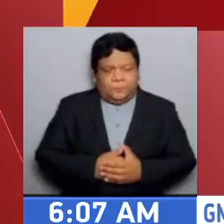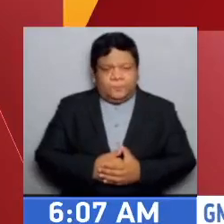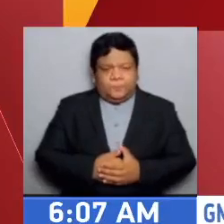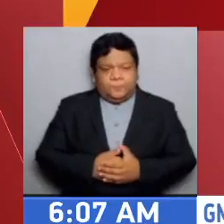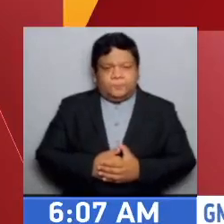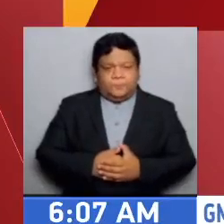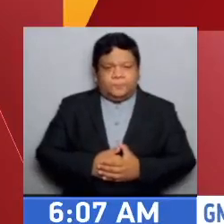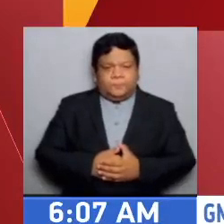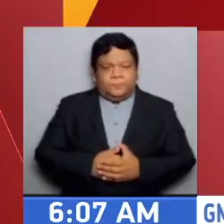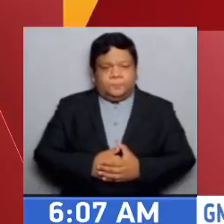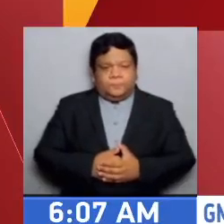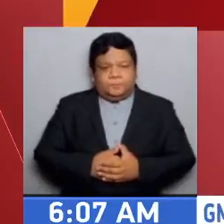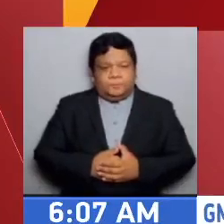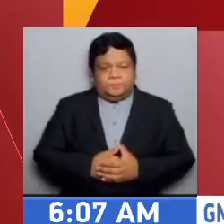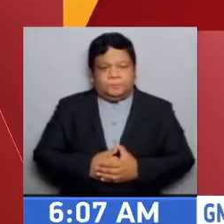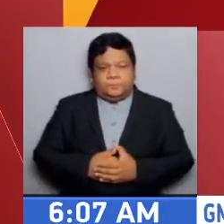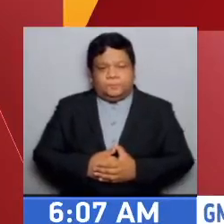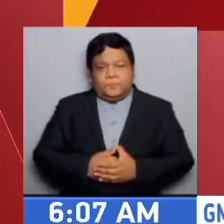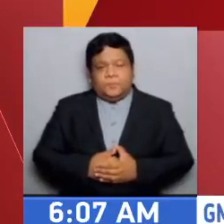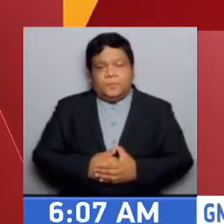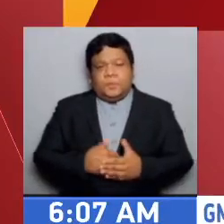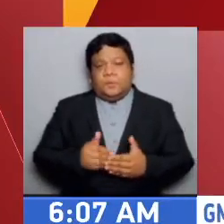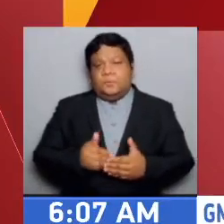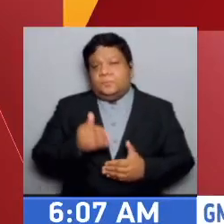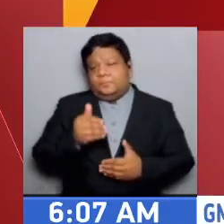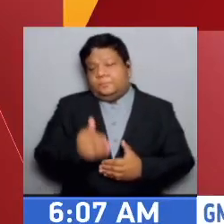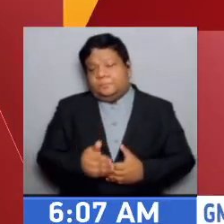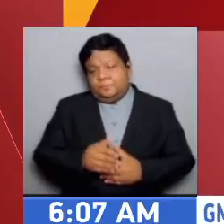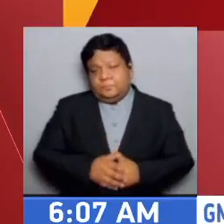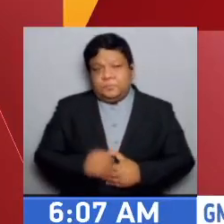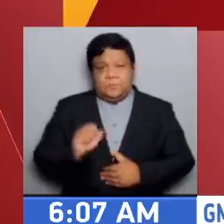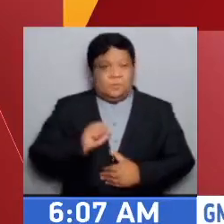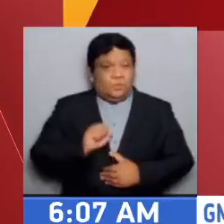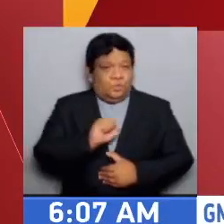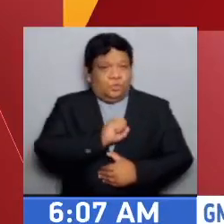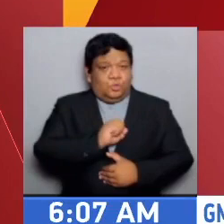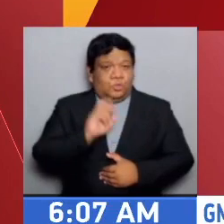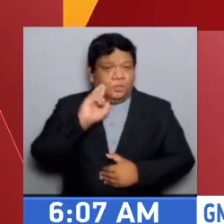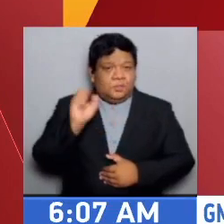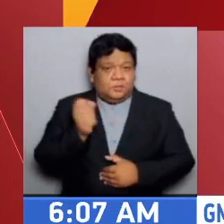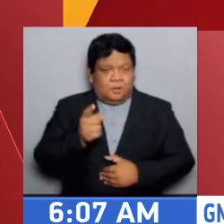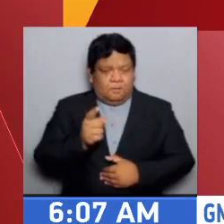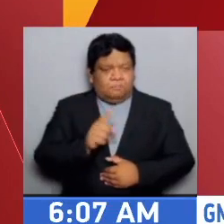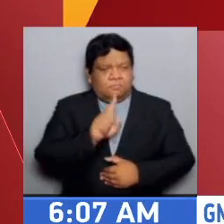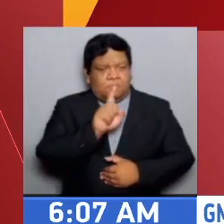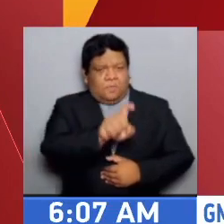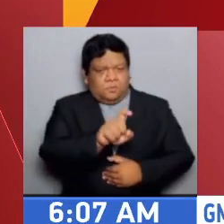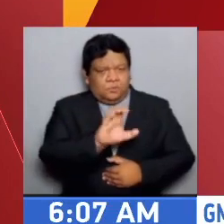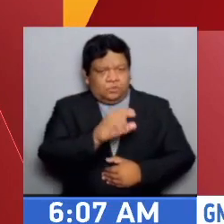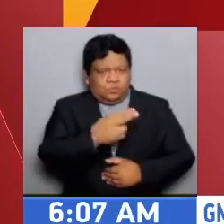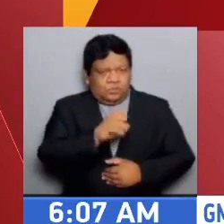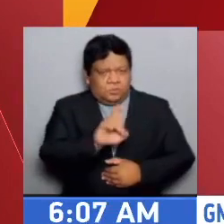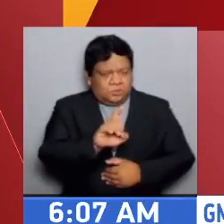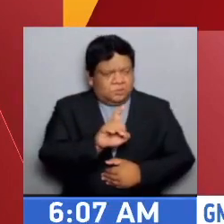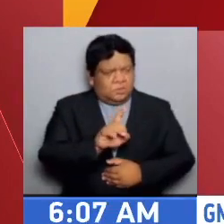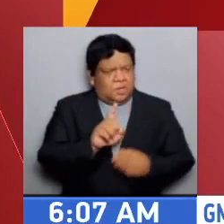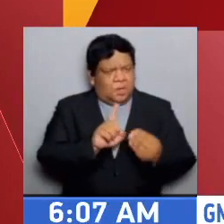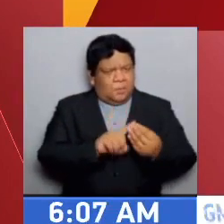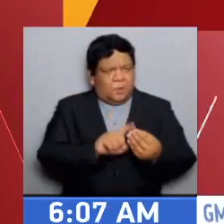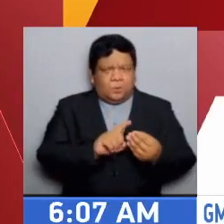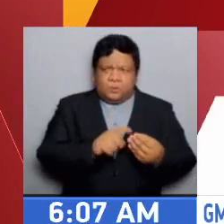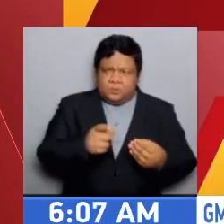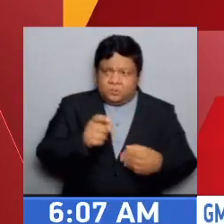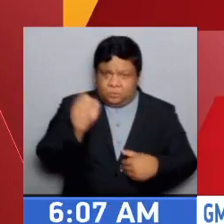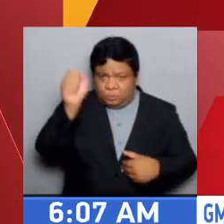Kane West Chon ni Senadora Risa Ontiveros ang Commission on Higher Education tungkol sa muni ghost scholars. Sa budget hearing noong